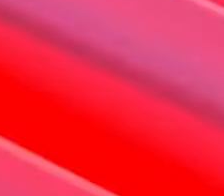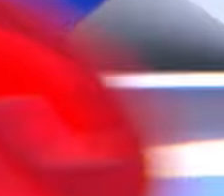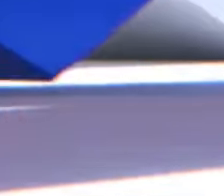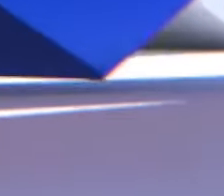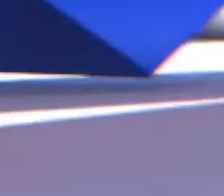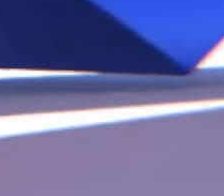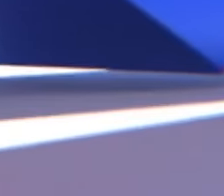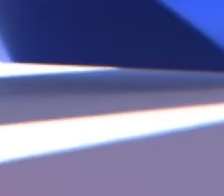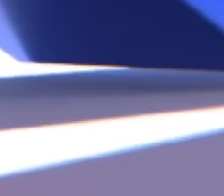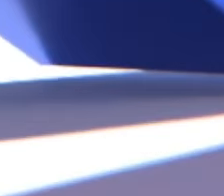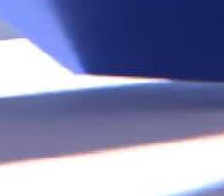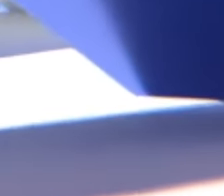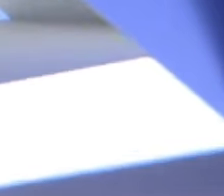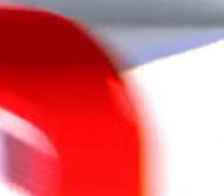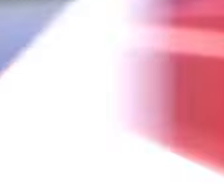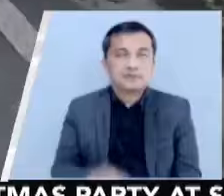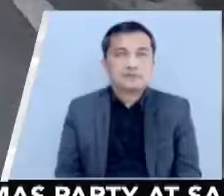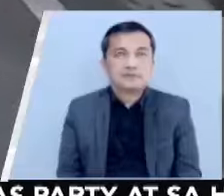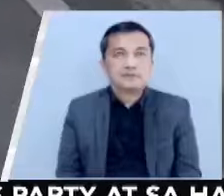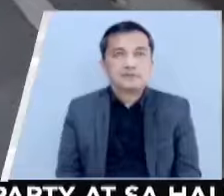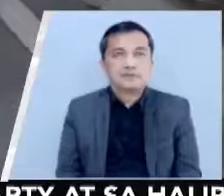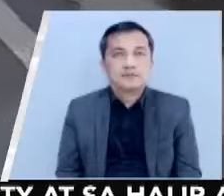Oiga.